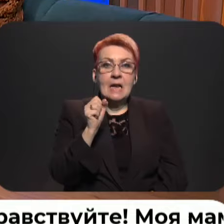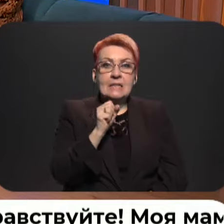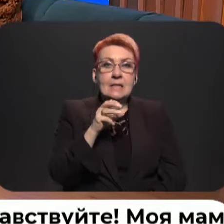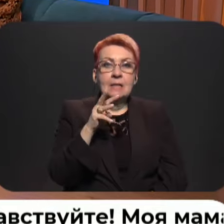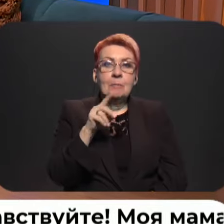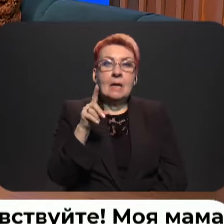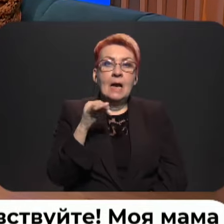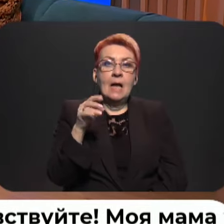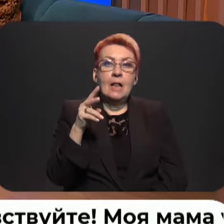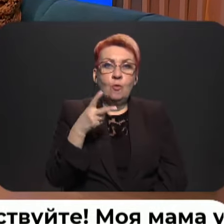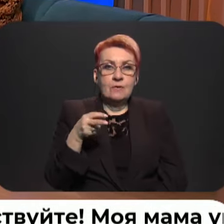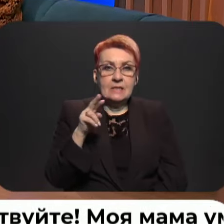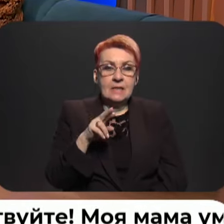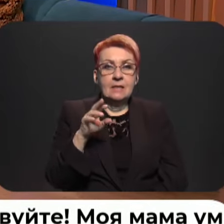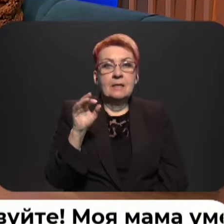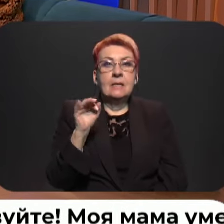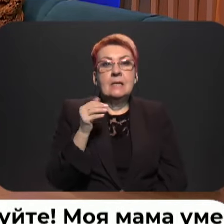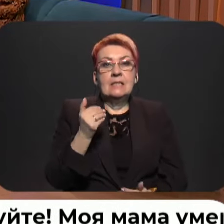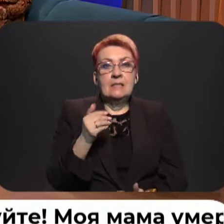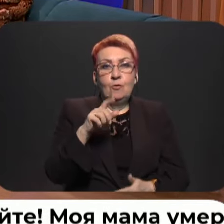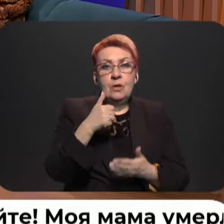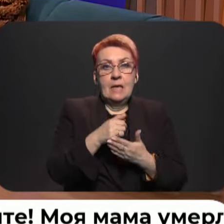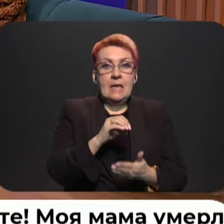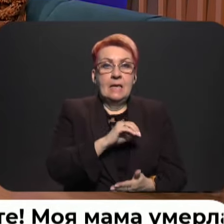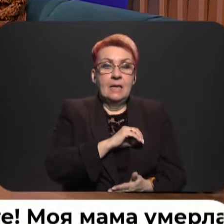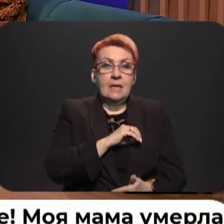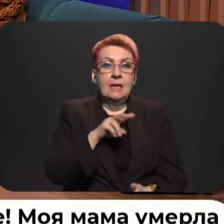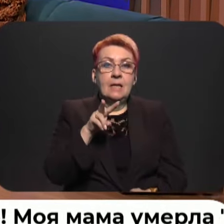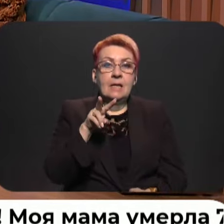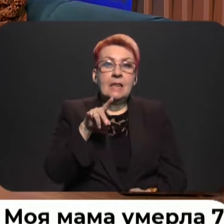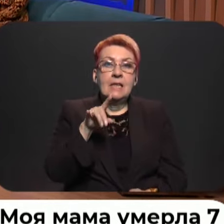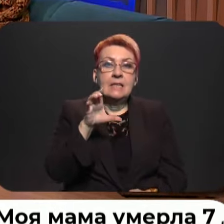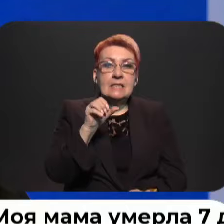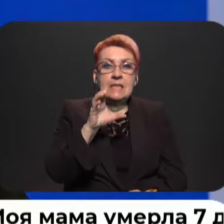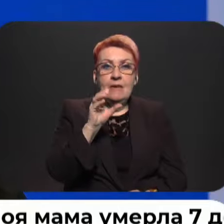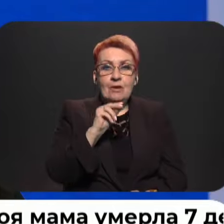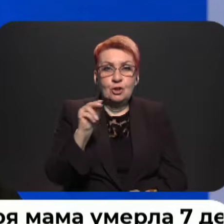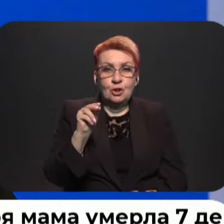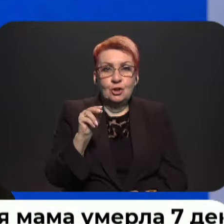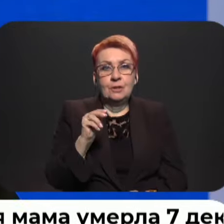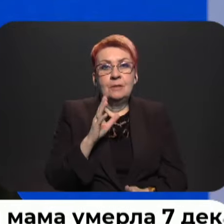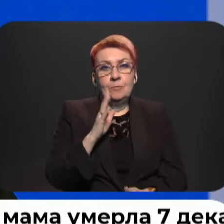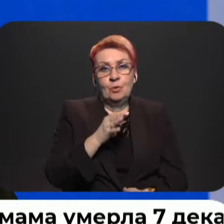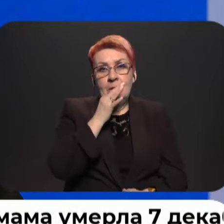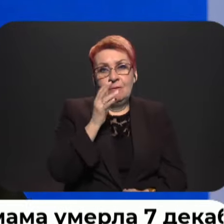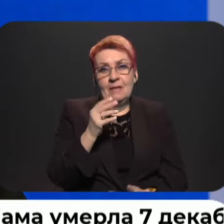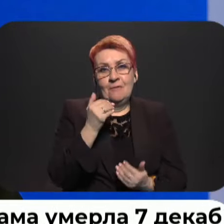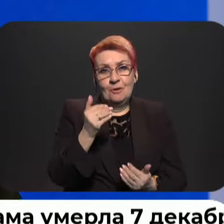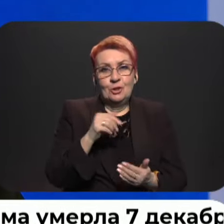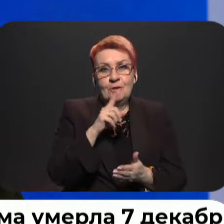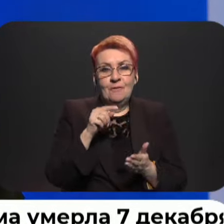Александра Михайловская. Сегодня иерей Андрей Лысевич в студии будет отвечать на ваши вопросы. Батюшка, здравствуйте. Рада вас видеть. Здравствуйте,